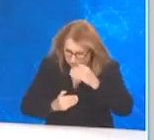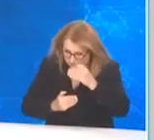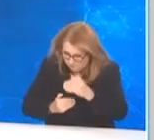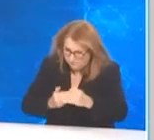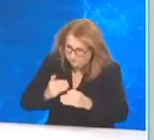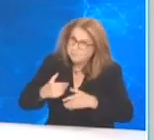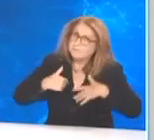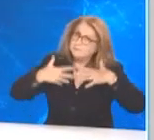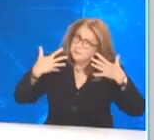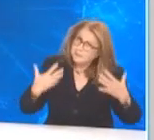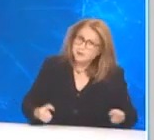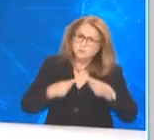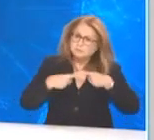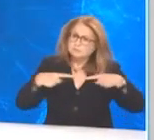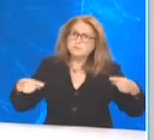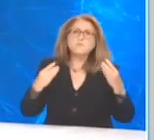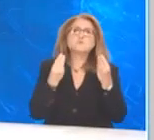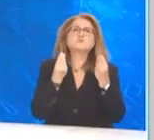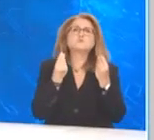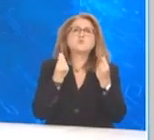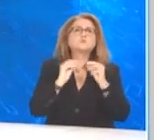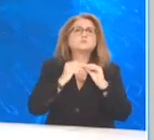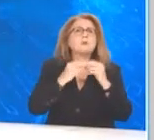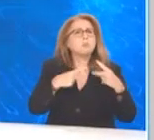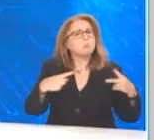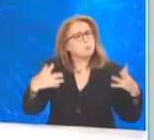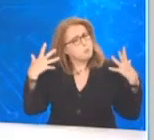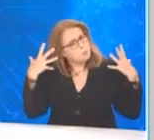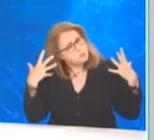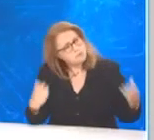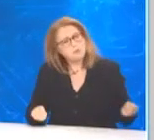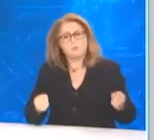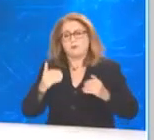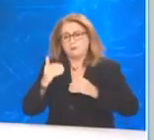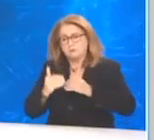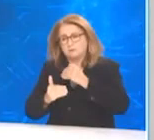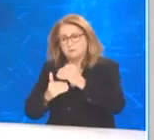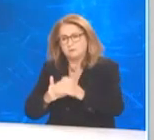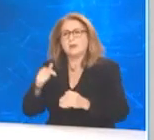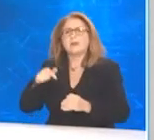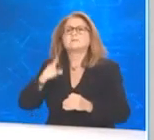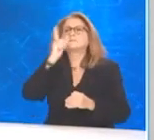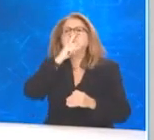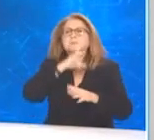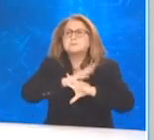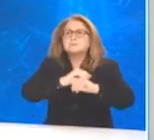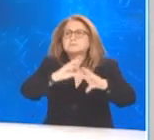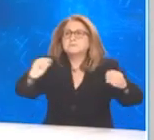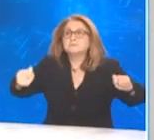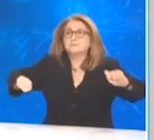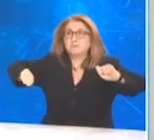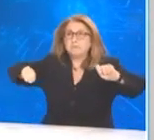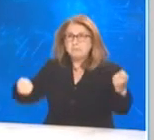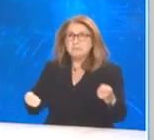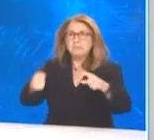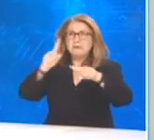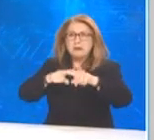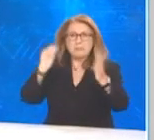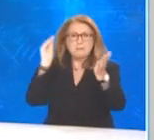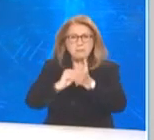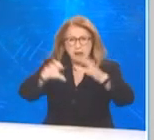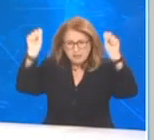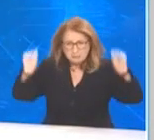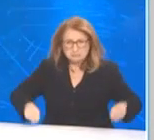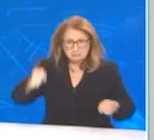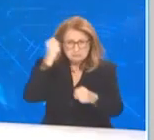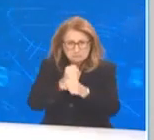το οποίο δεν πρόκειται να συμβεί είναι αυτές οι φήμες οι οποίες ακούγονται ως fake news περί γενικού lockdown. Η